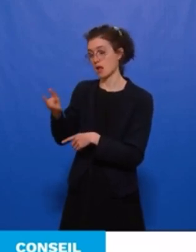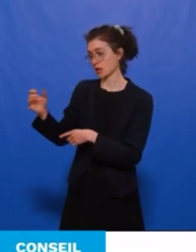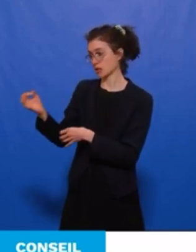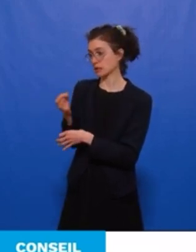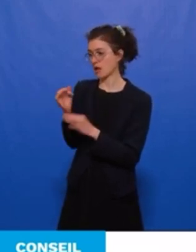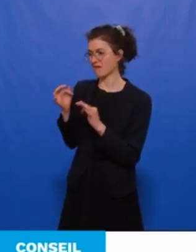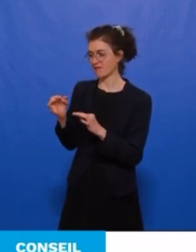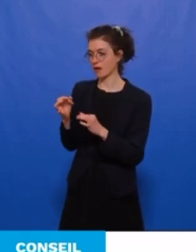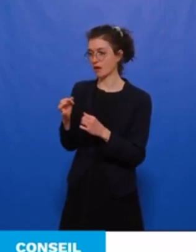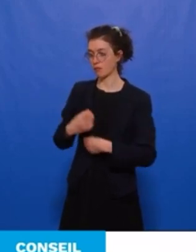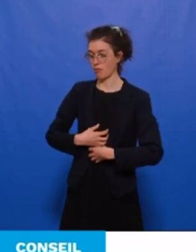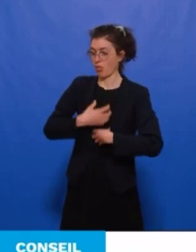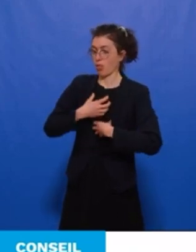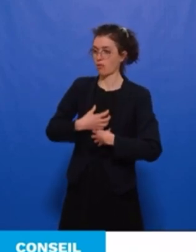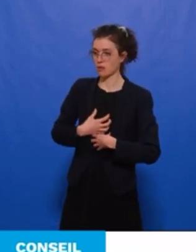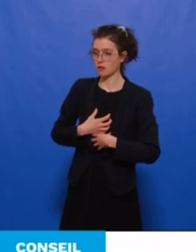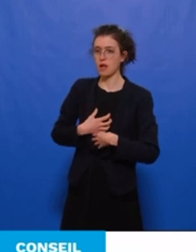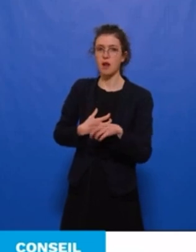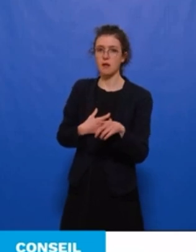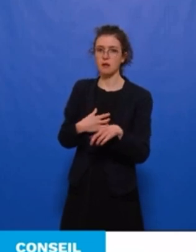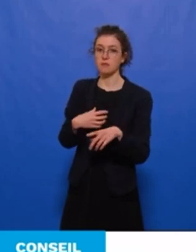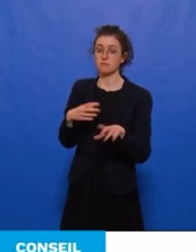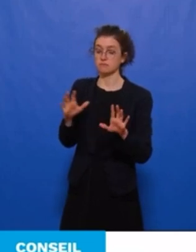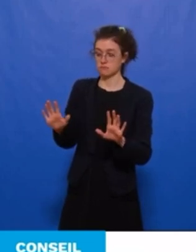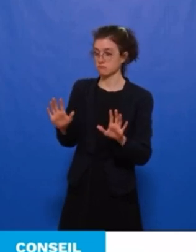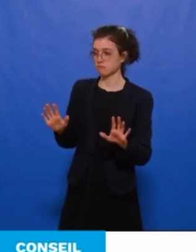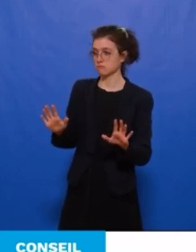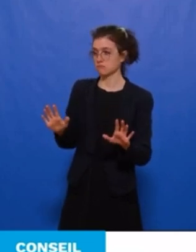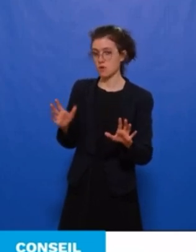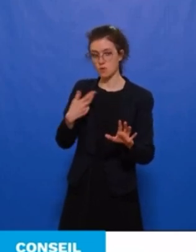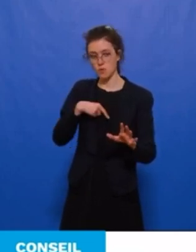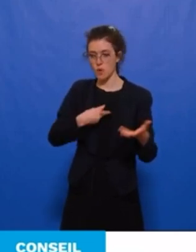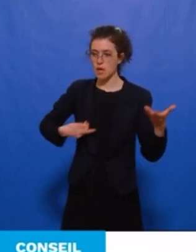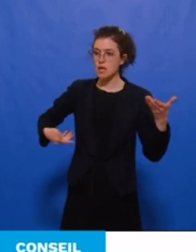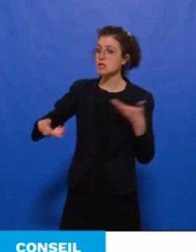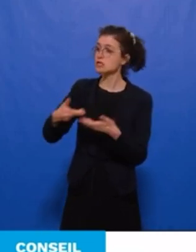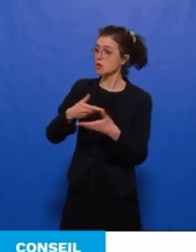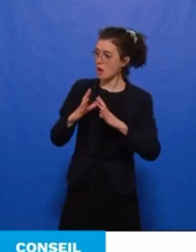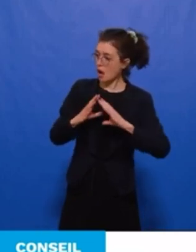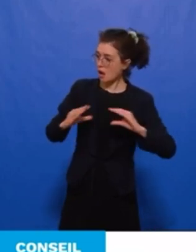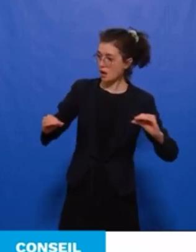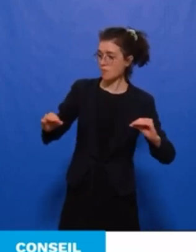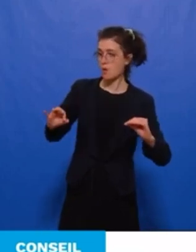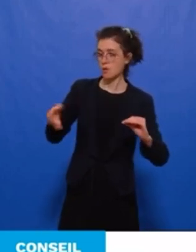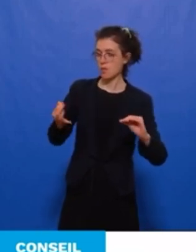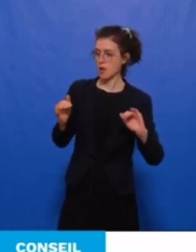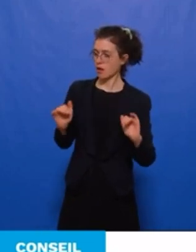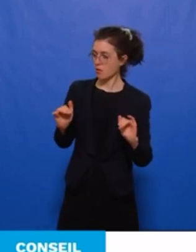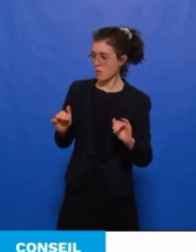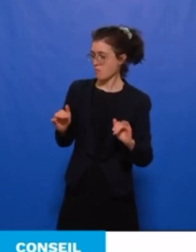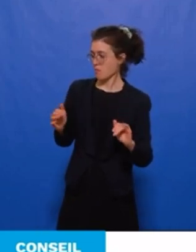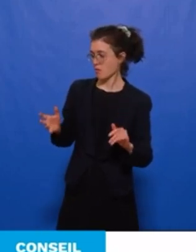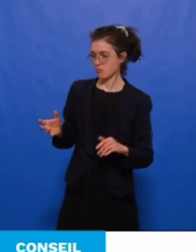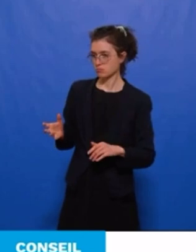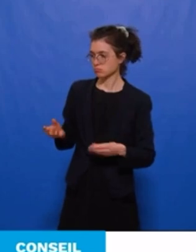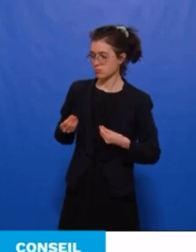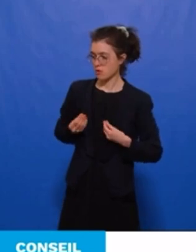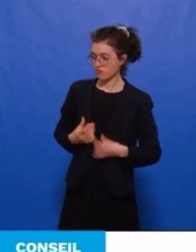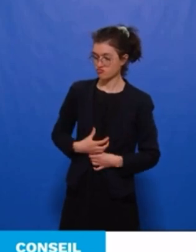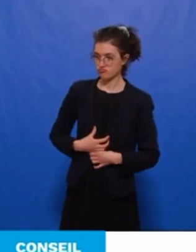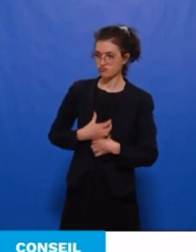Madame, parce qu'on dit les choses dans un calme olympien, que ce ne sont pas pour autant des inepties et de la violence